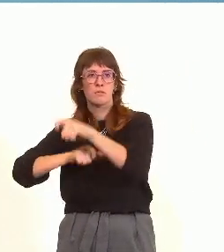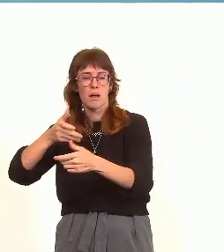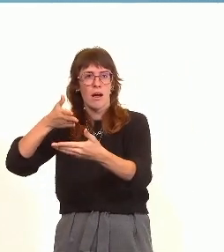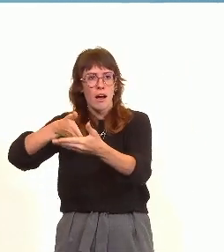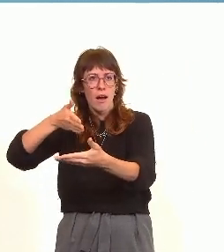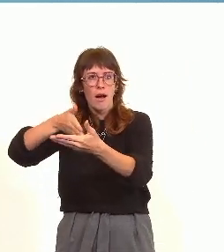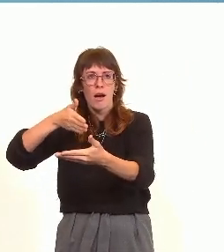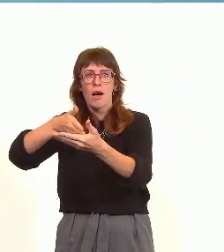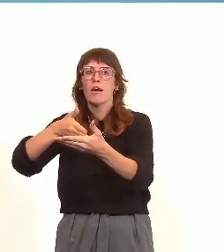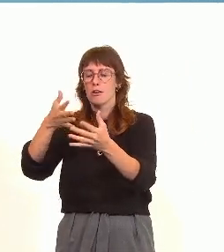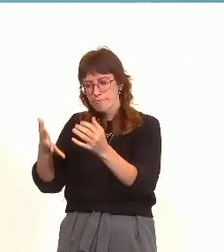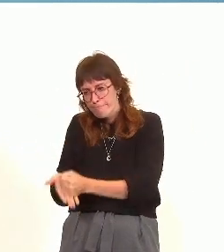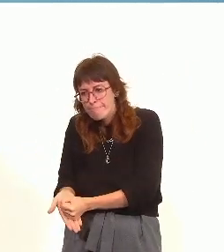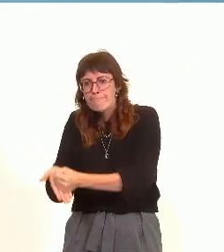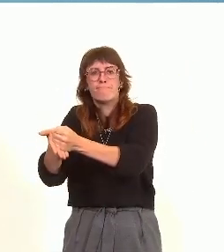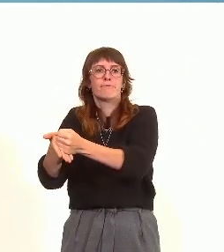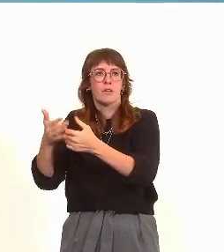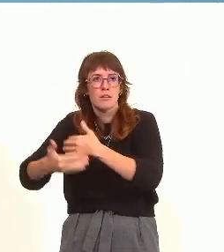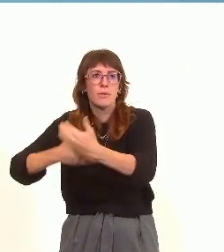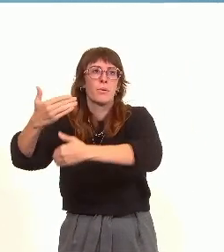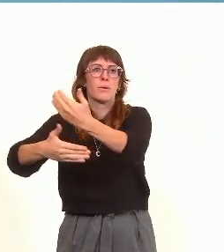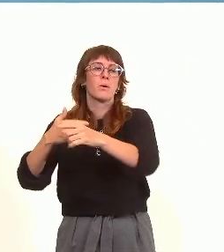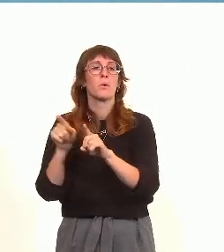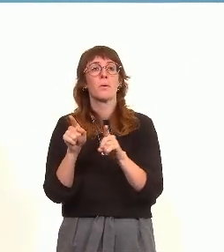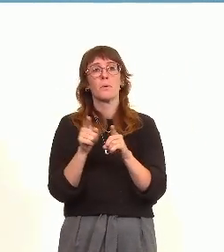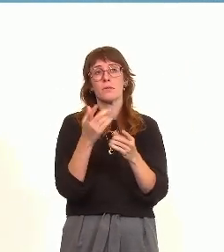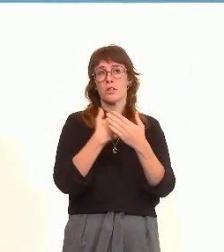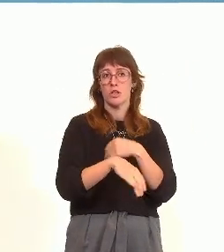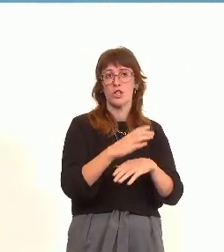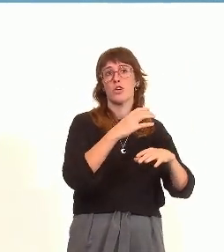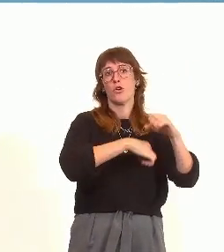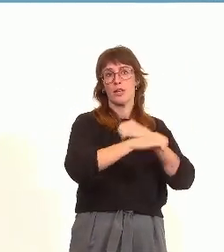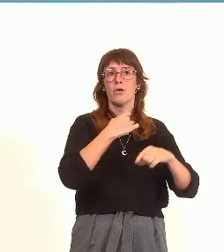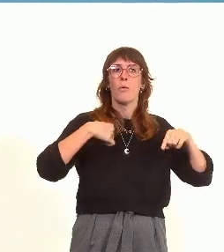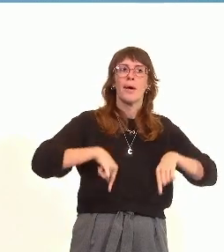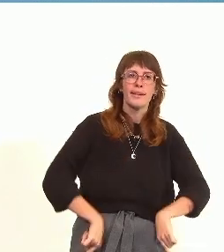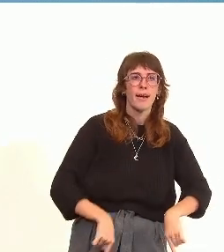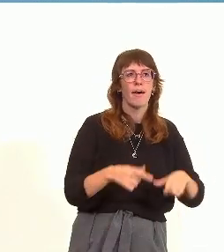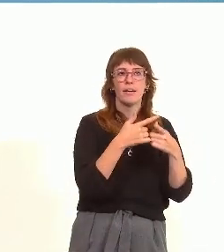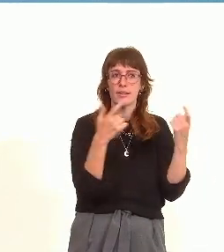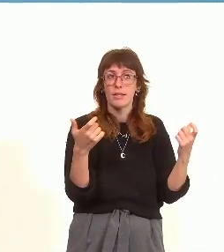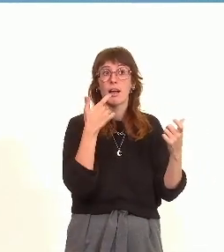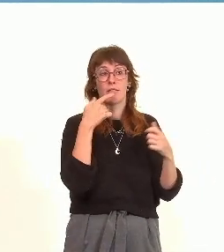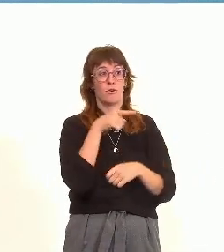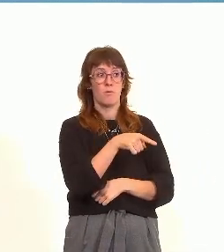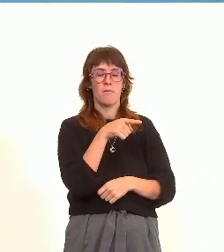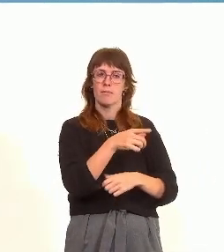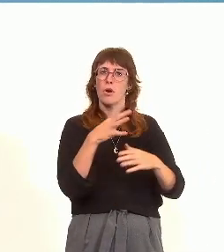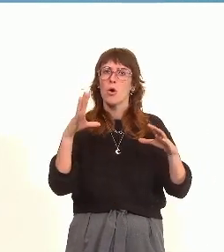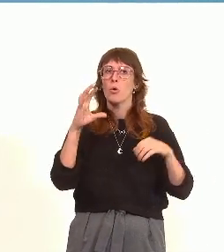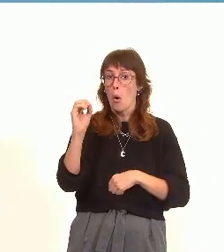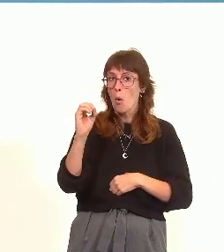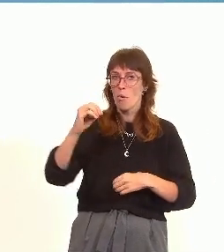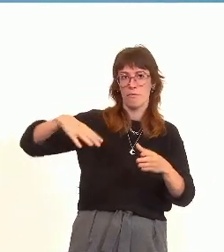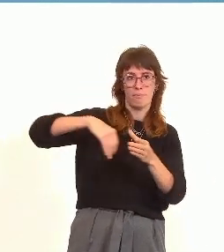dynamiques de co-construction au cœur des organisations, celui de donner des dimensions nouvelles à l'expertise d'usage